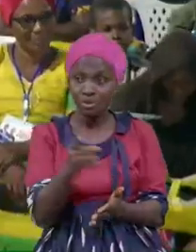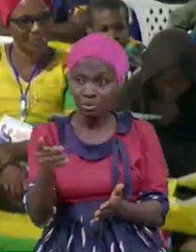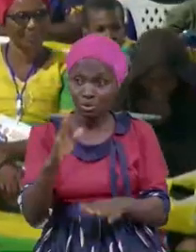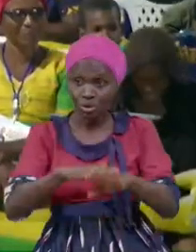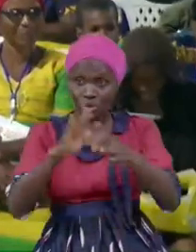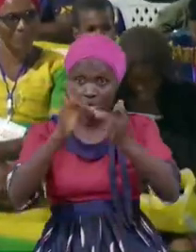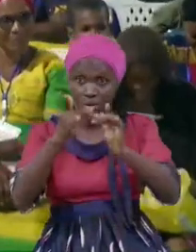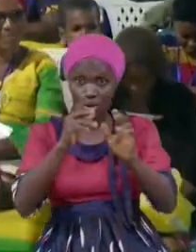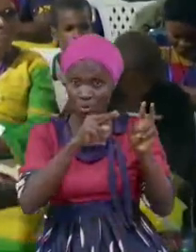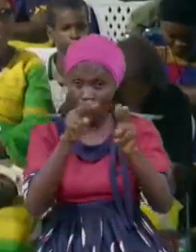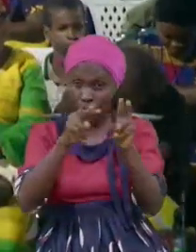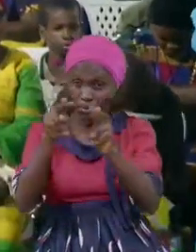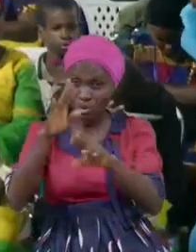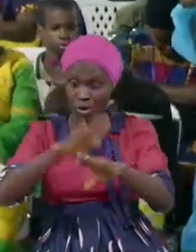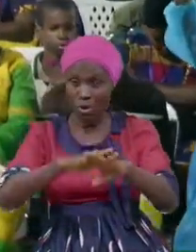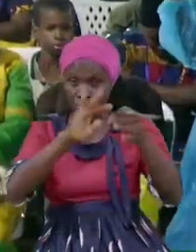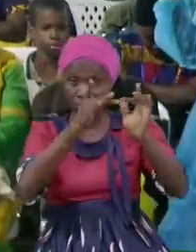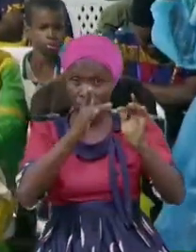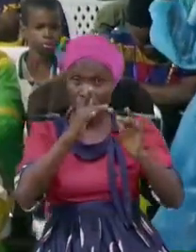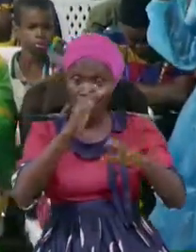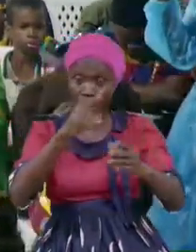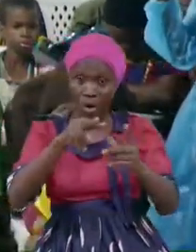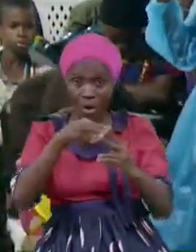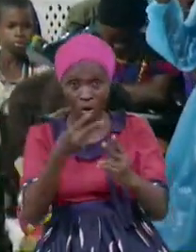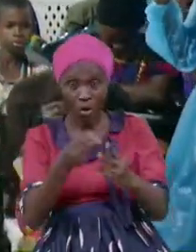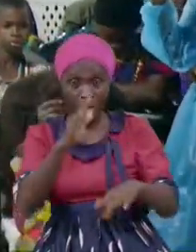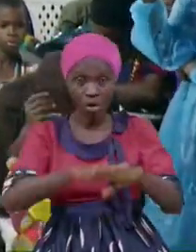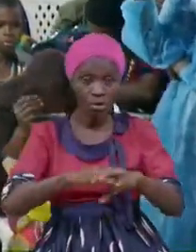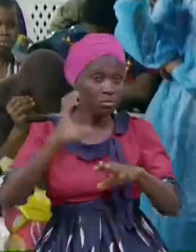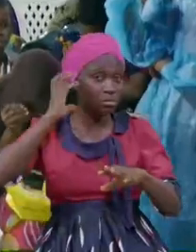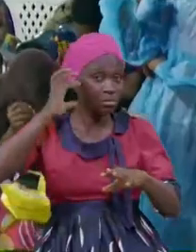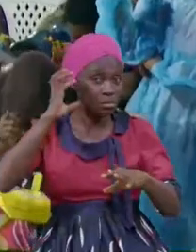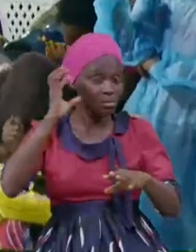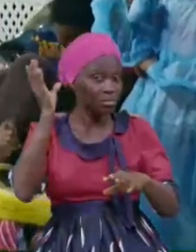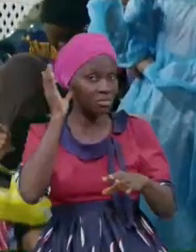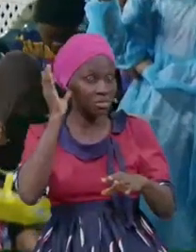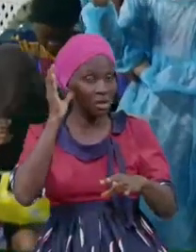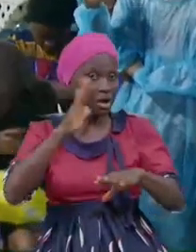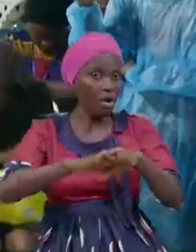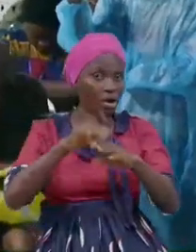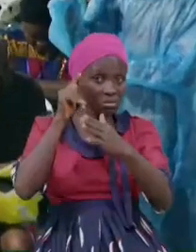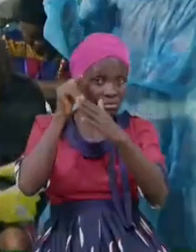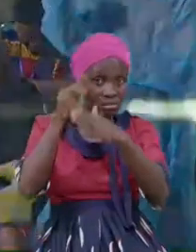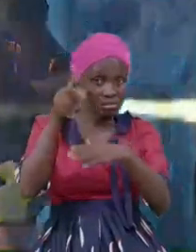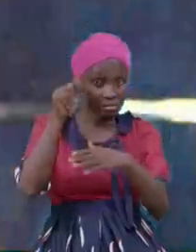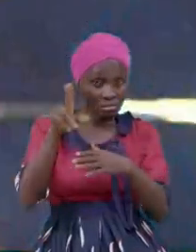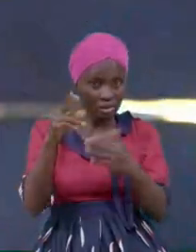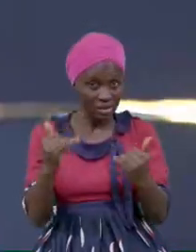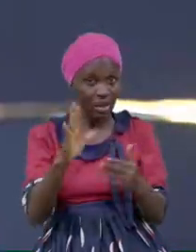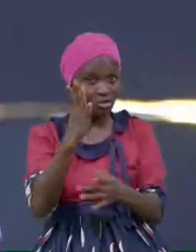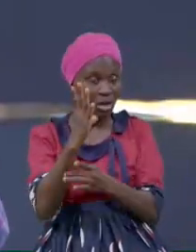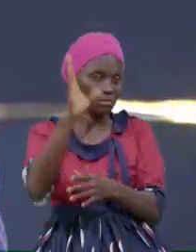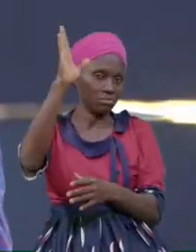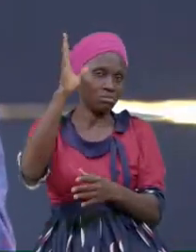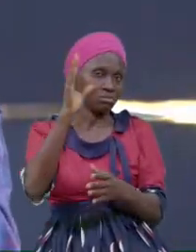Vous êtes en ligne et vous écoutez à la radio. Levez la main et mettez-vous debout. C'est le moment. Je vais prier pour tout le